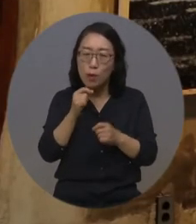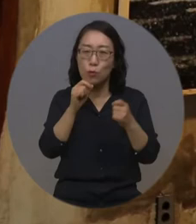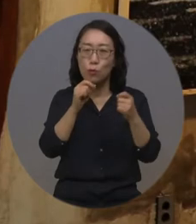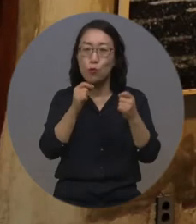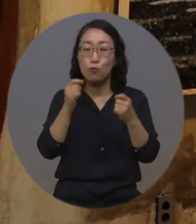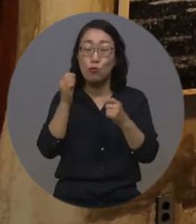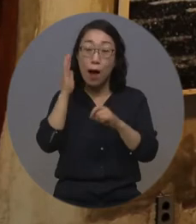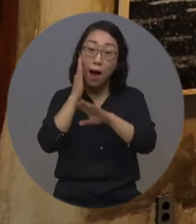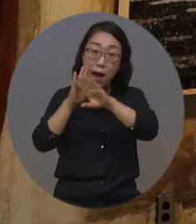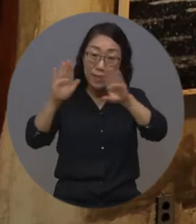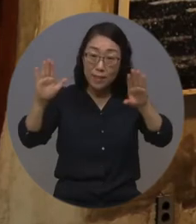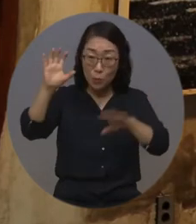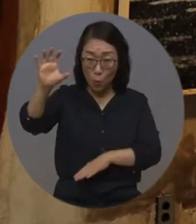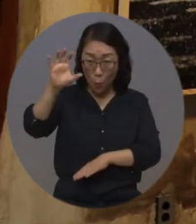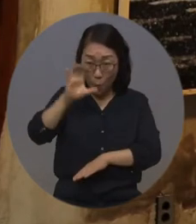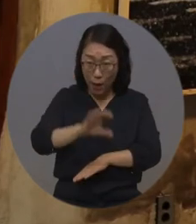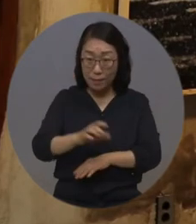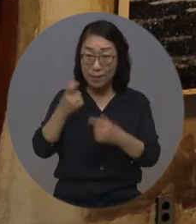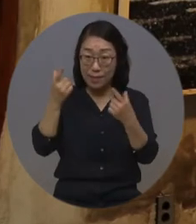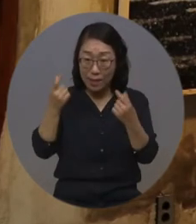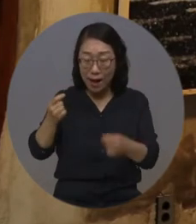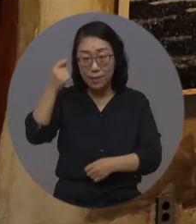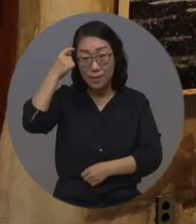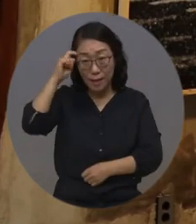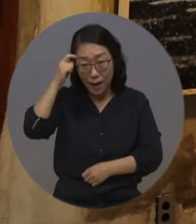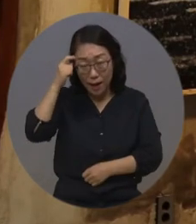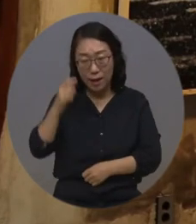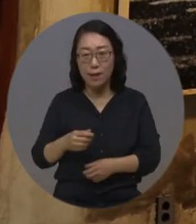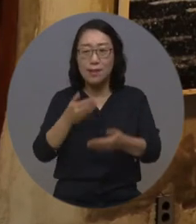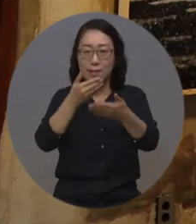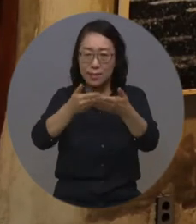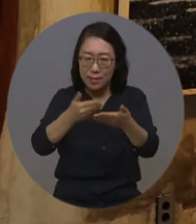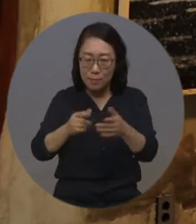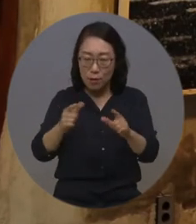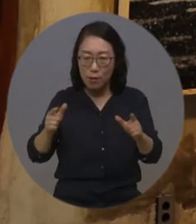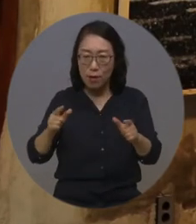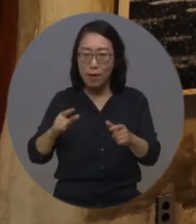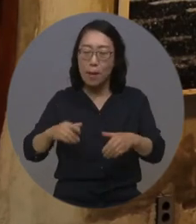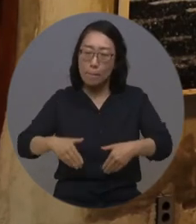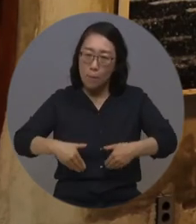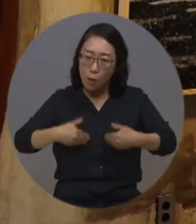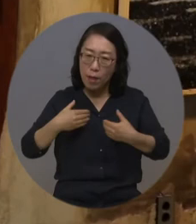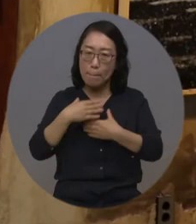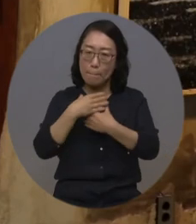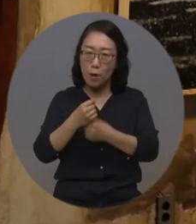작가가 캔버스에 그려낸 이번 작품들은 자연이 주는 편안함과 따스함을